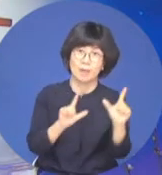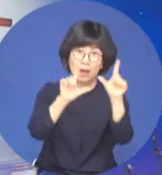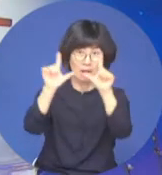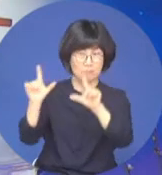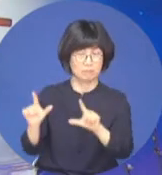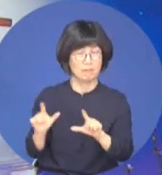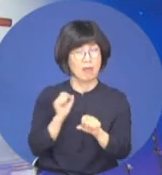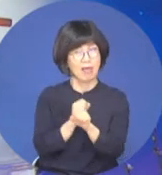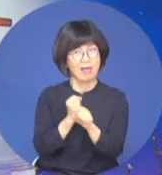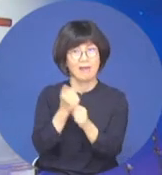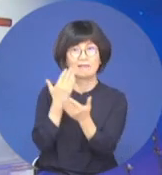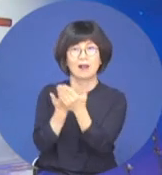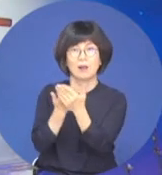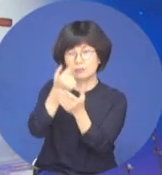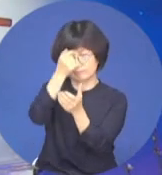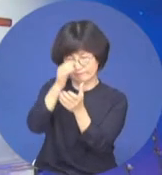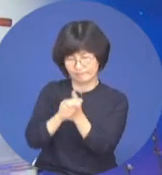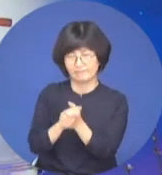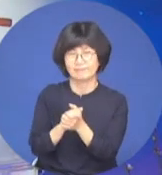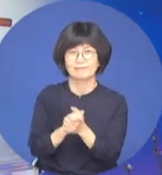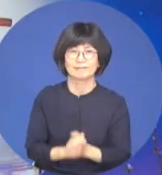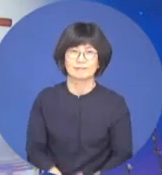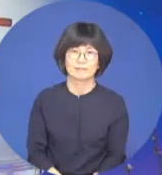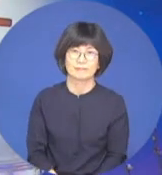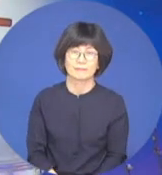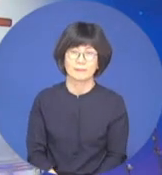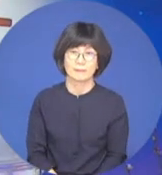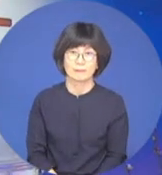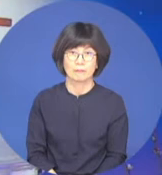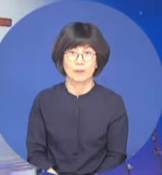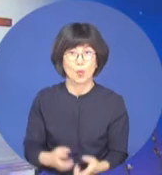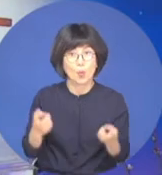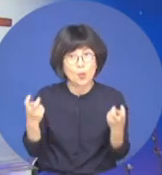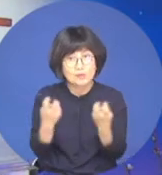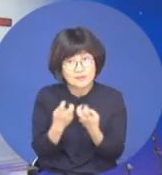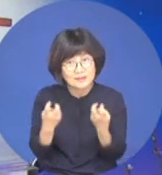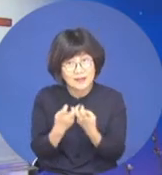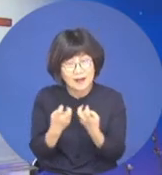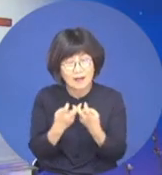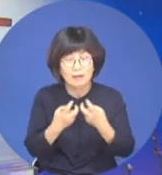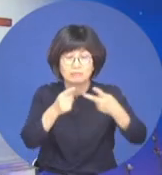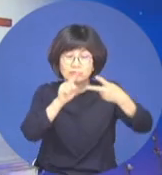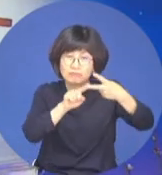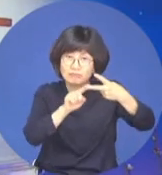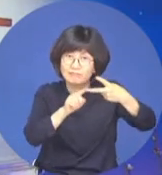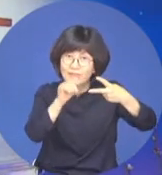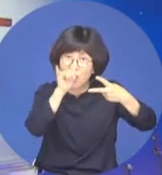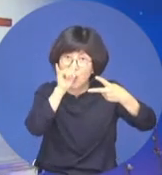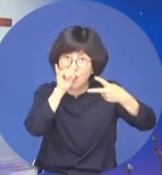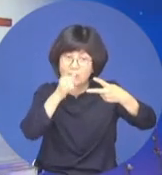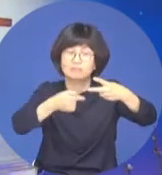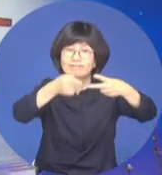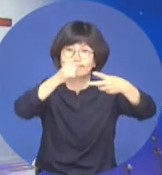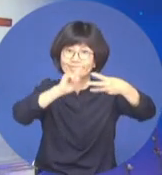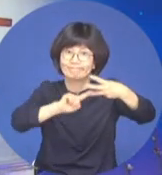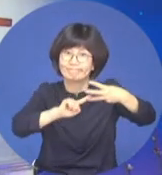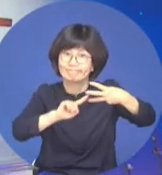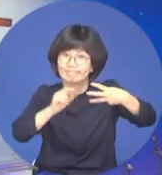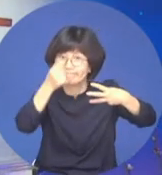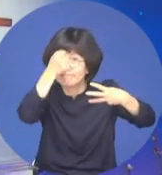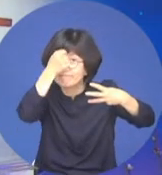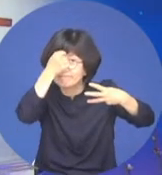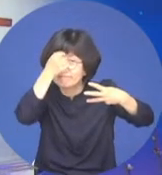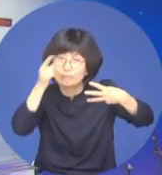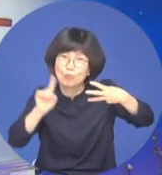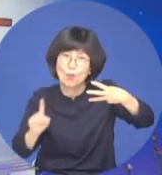인생이거든요. 그래서 여러분, 어찌하여, 어찌하여 두 번째 기도하다가 마지막 세 번째 기도는 어떻게 됐습니까?